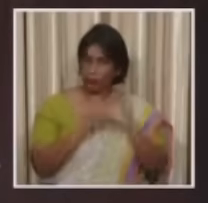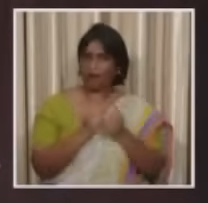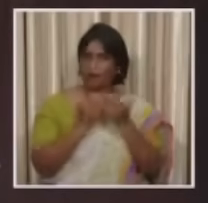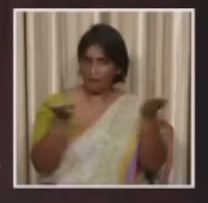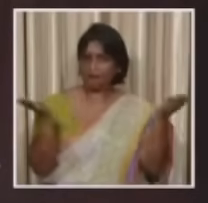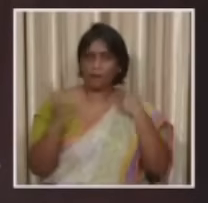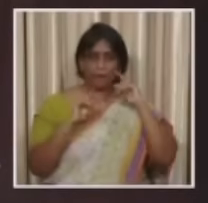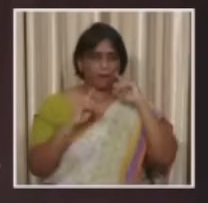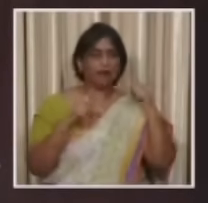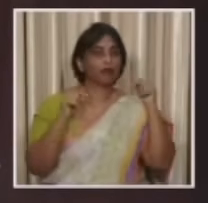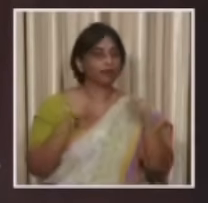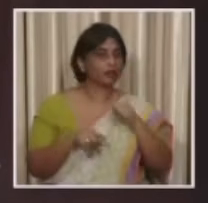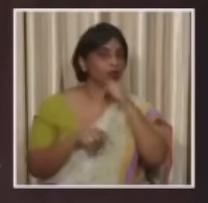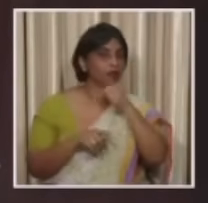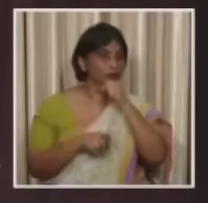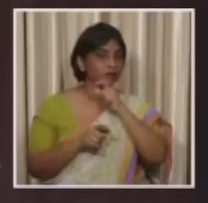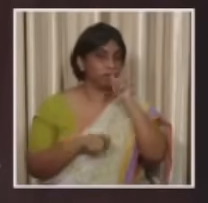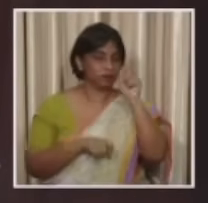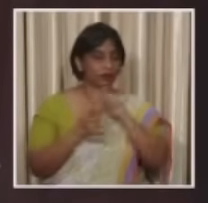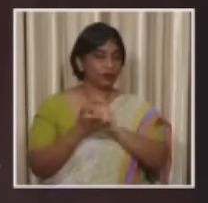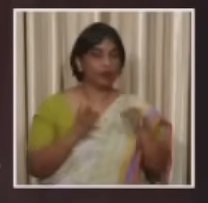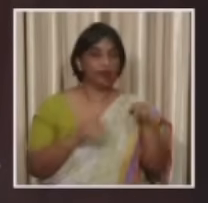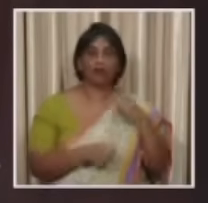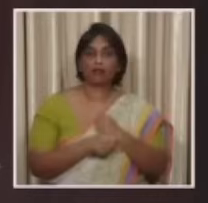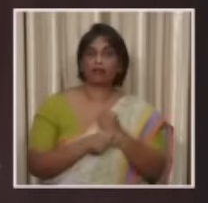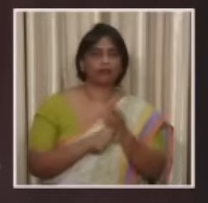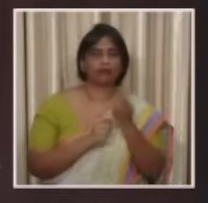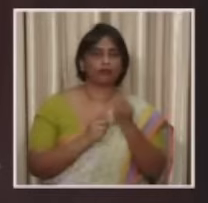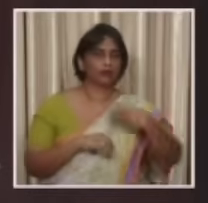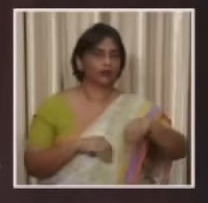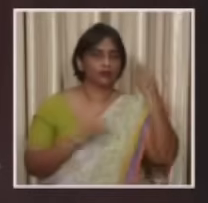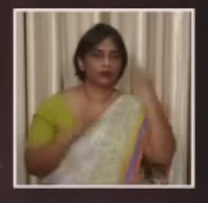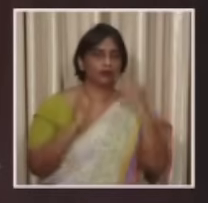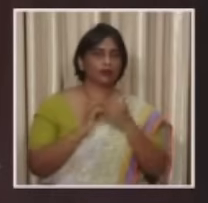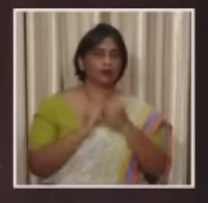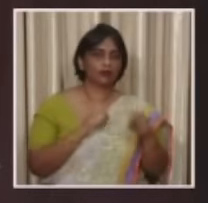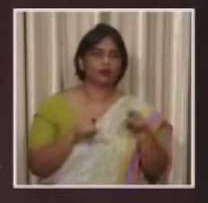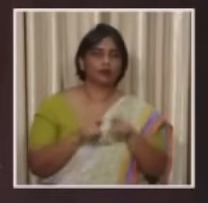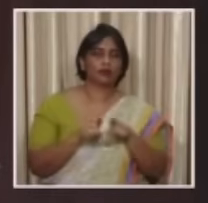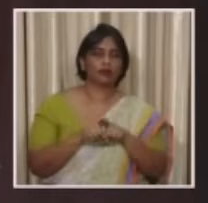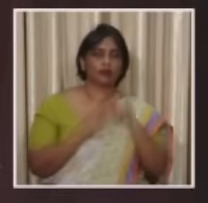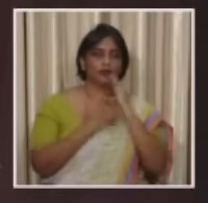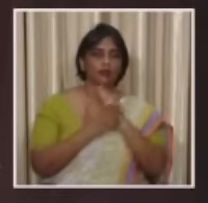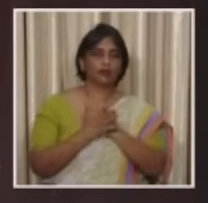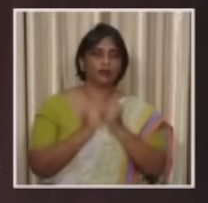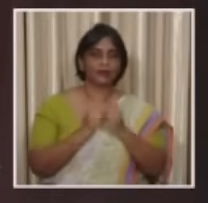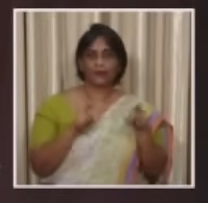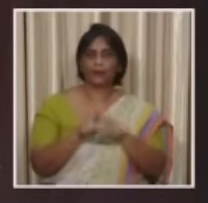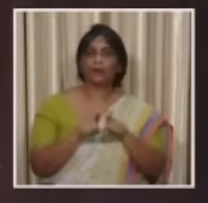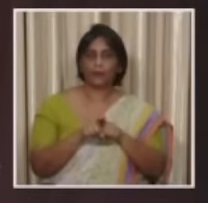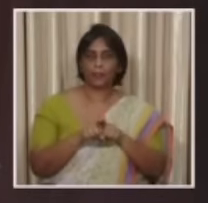වෙලාද කියලා. අද විශ්‍රාමිකයන්ට මේ ආණ්ඩුවේ 7-5ක් වැඩි කළ නැහැ අහිංසක මිනිස්සුන්ට. රාජ්‍ය සේවකයන්ගේ